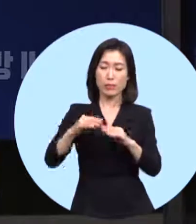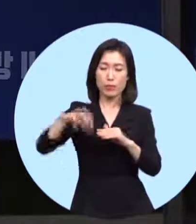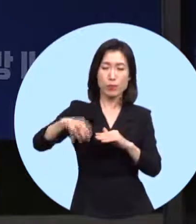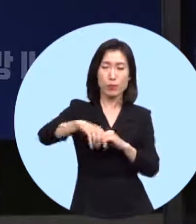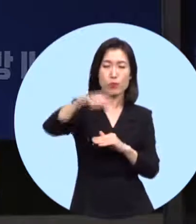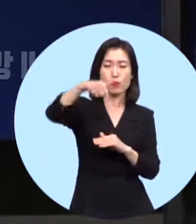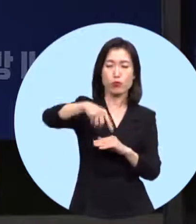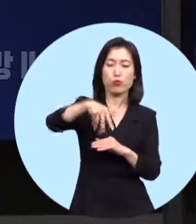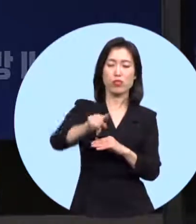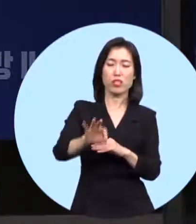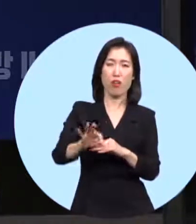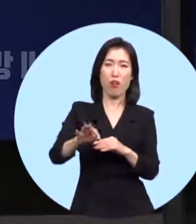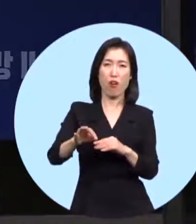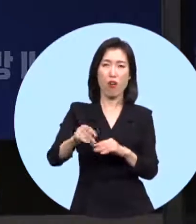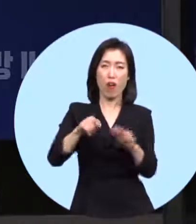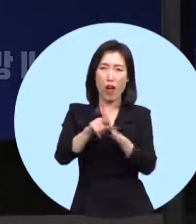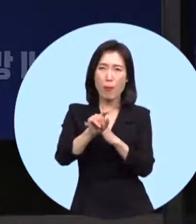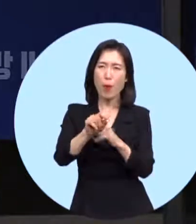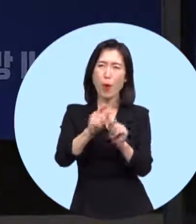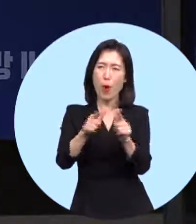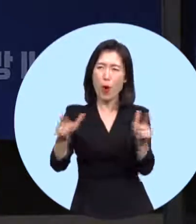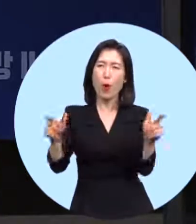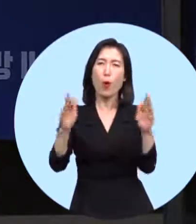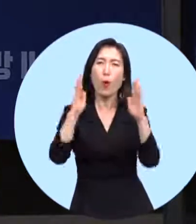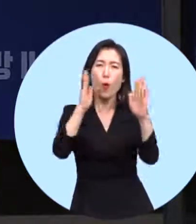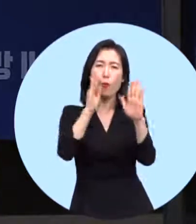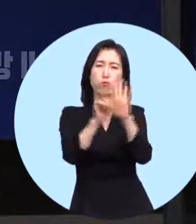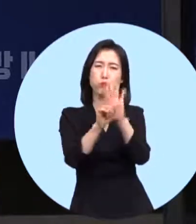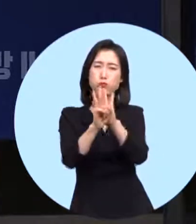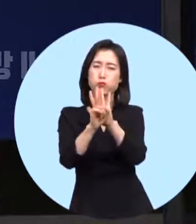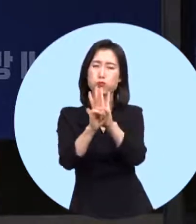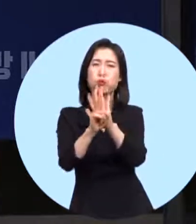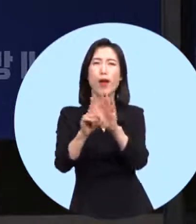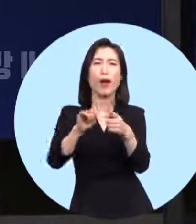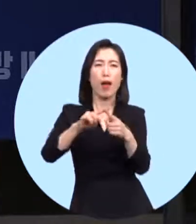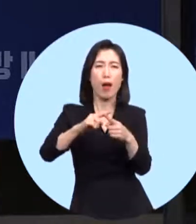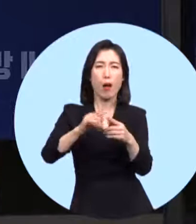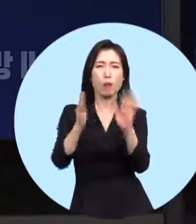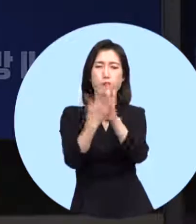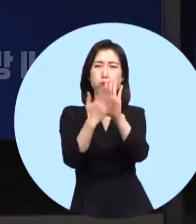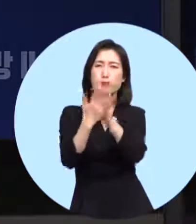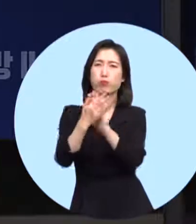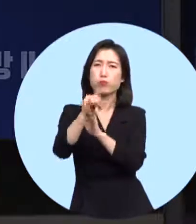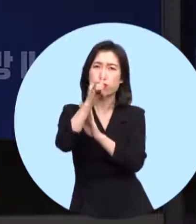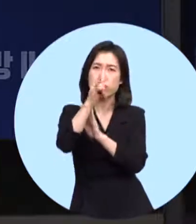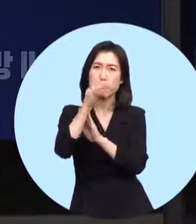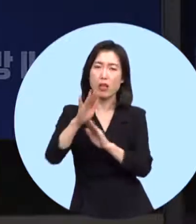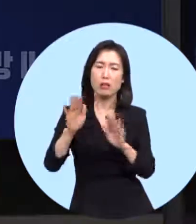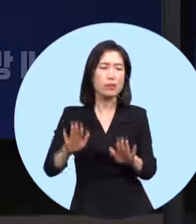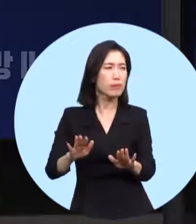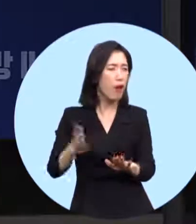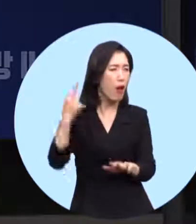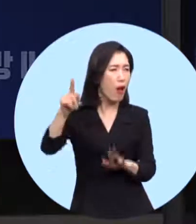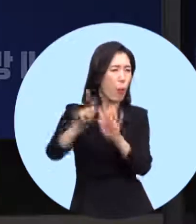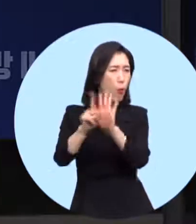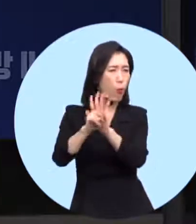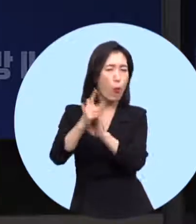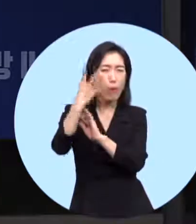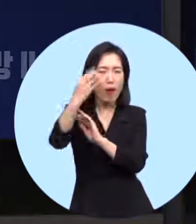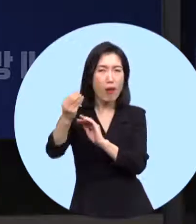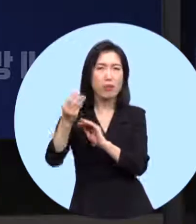그 엘리베이터 안에 수많은 학습기회를 알리는 그런 정보들을 항상 볼 수 있었는데 이제 그런 활동이 어떻게 되고